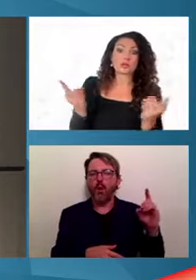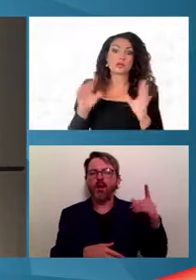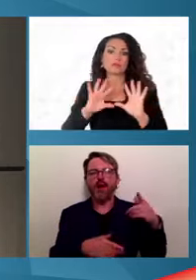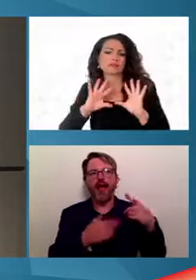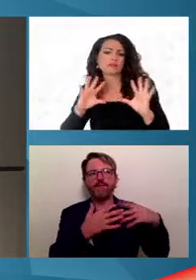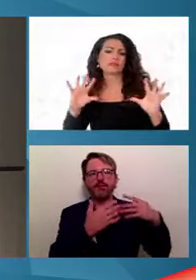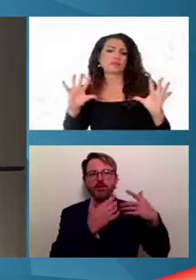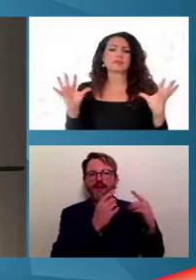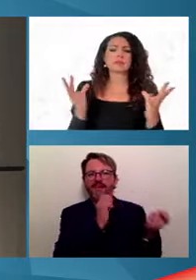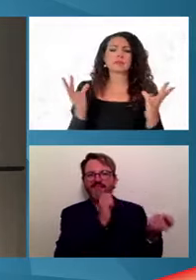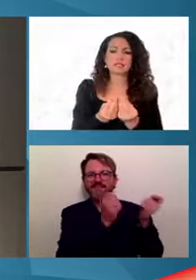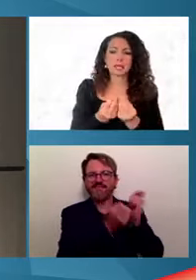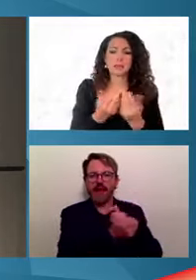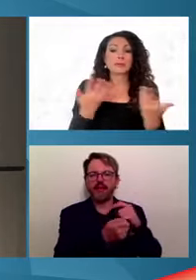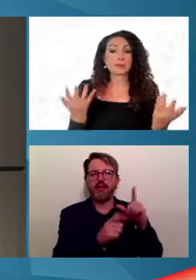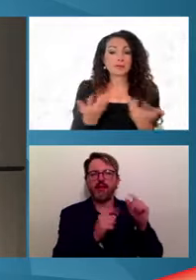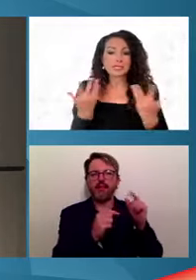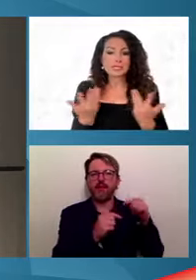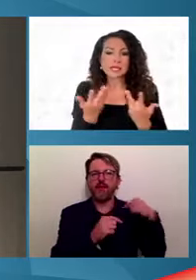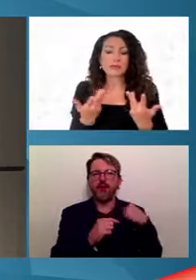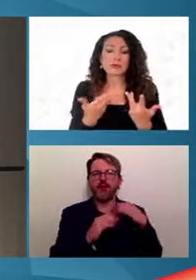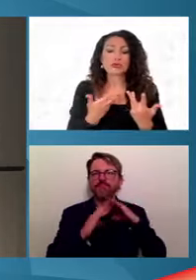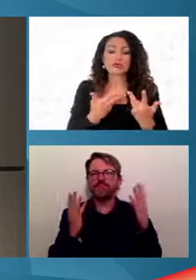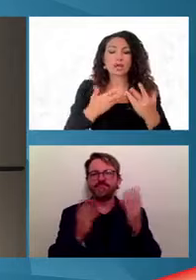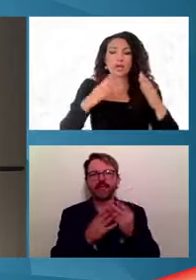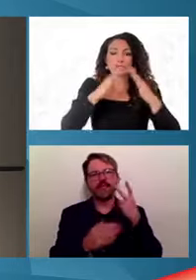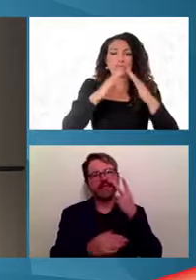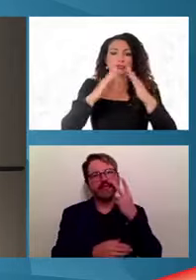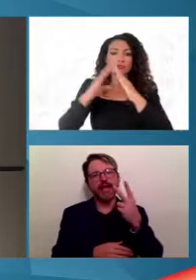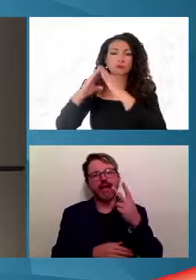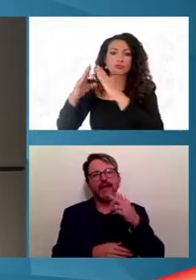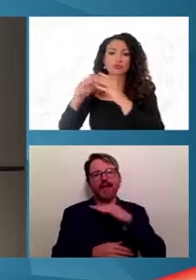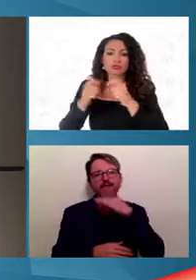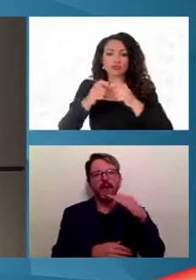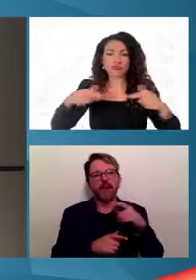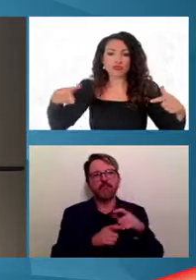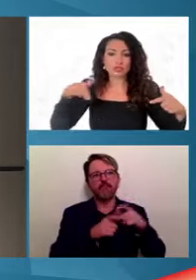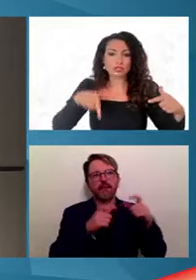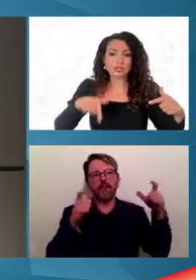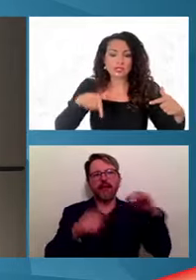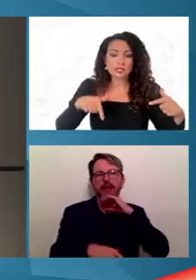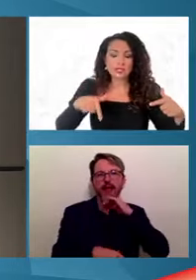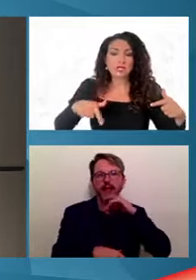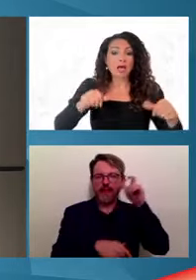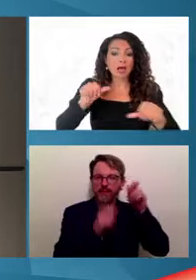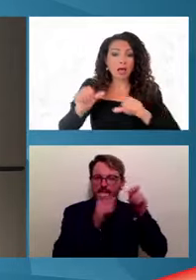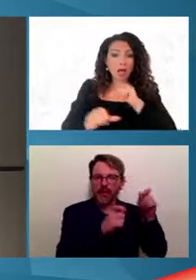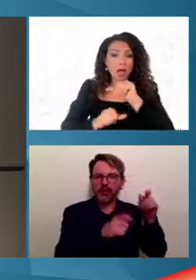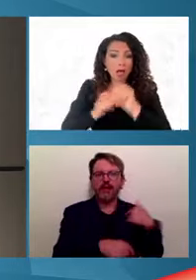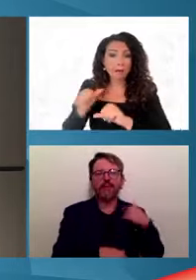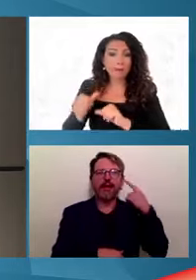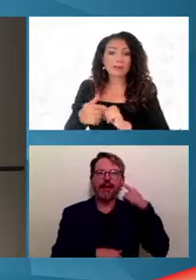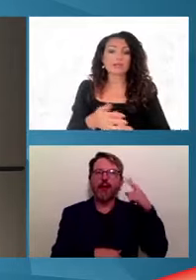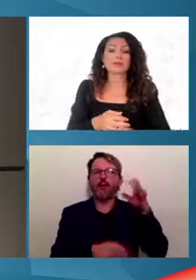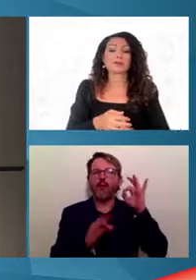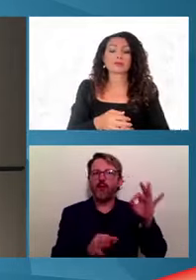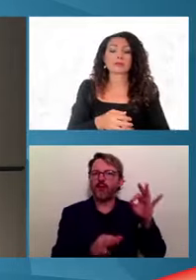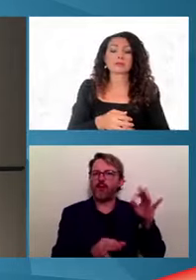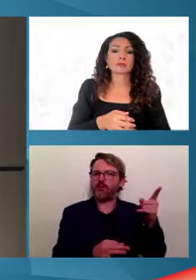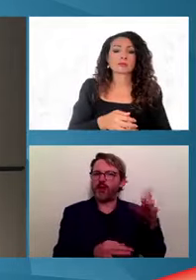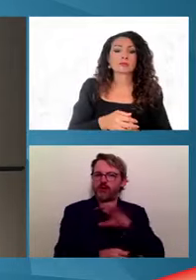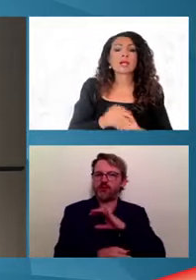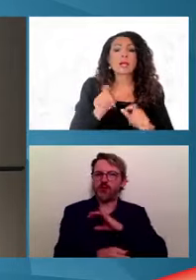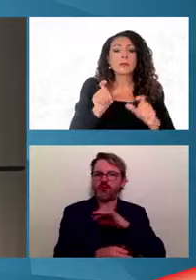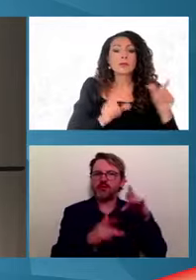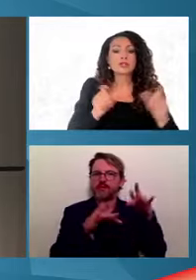aber sehen wir es als Chance. Ich denke, ältere Menschen sind eine ganz starke Ressource in allen Bereichen. Es sind auch